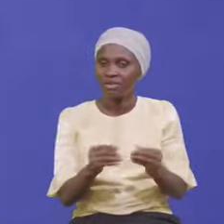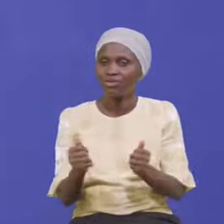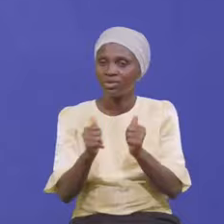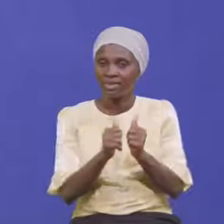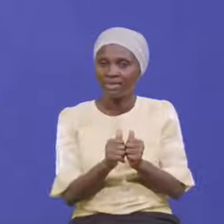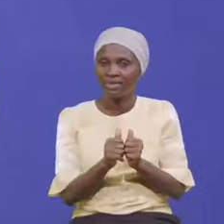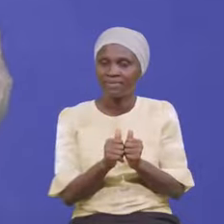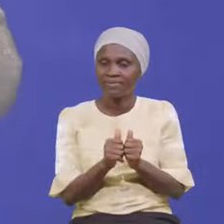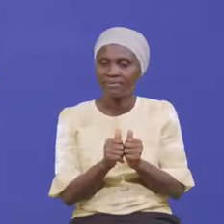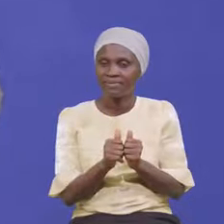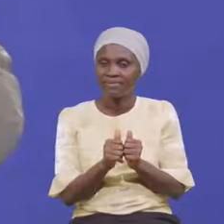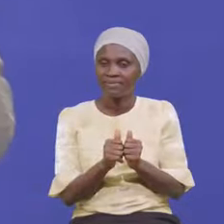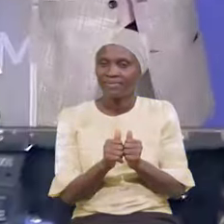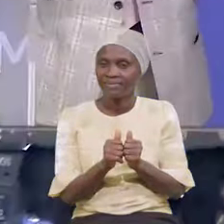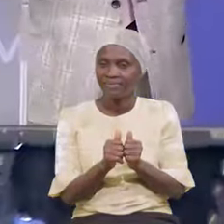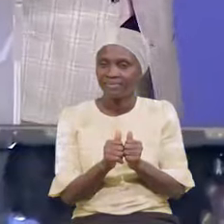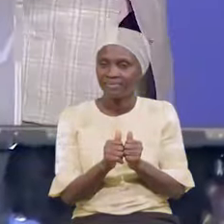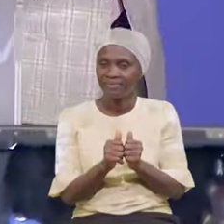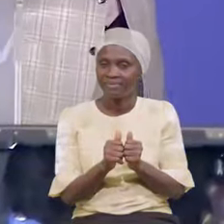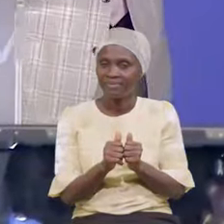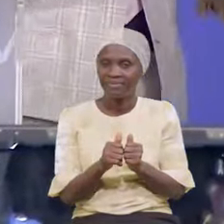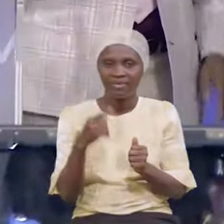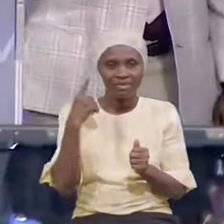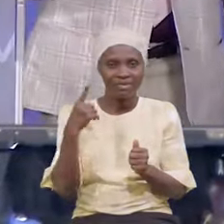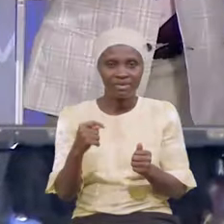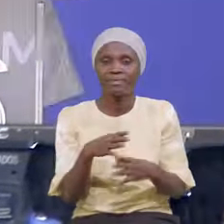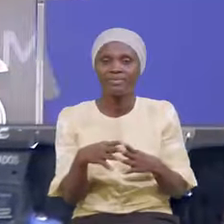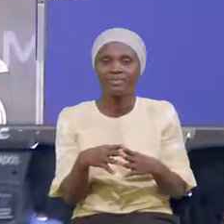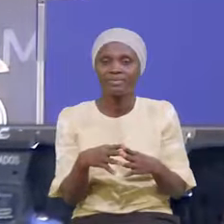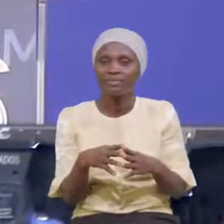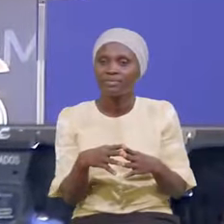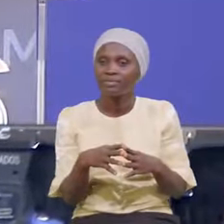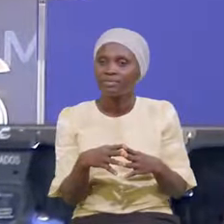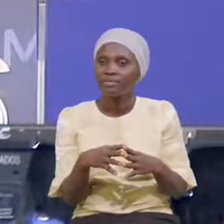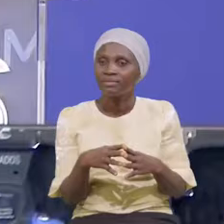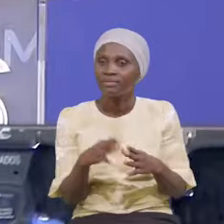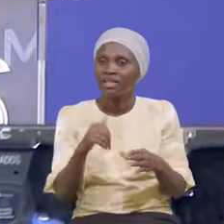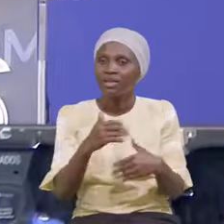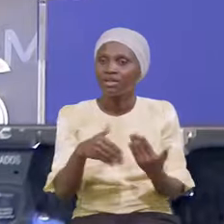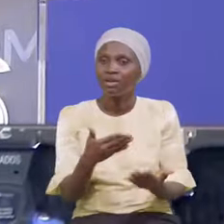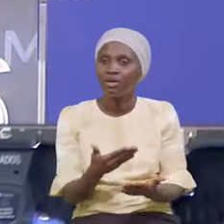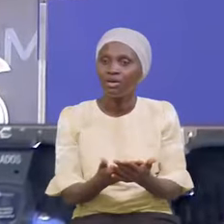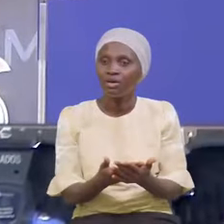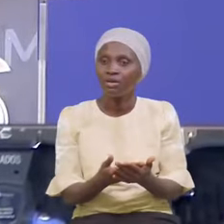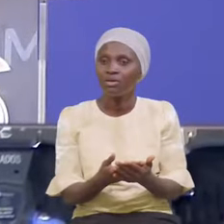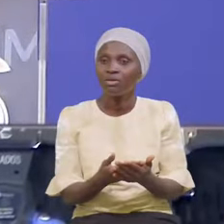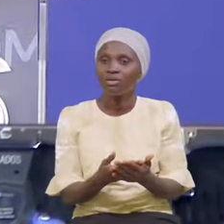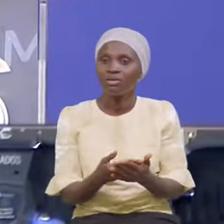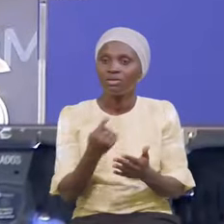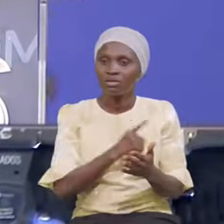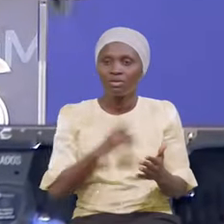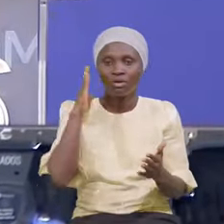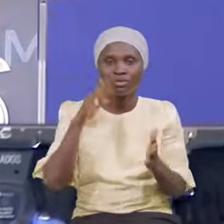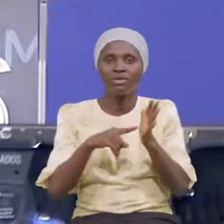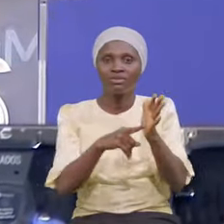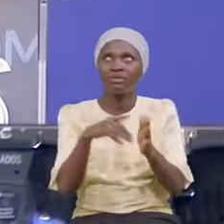మనమందరం కలిసి ఉండడం చాలా సంతోషం. Pre Christmas celebration. ఇస్తున్నాను. The Lord is about to reveal himself to you.